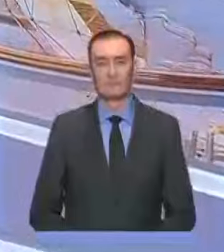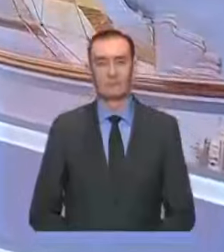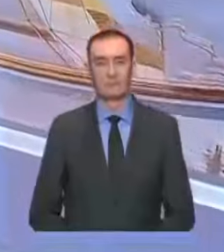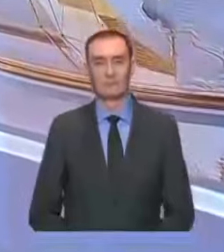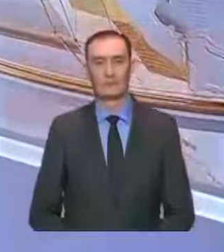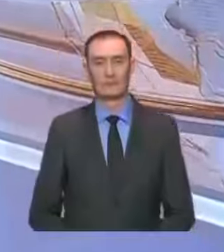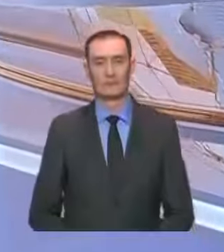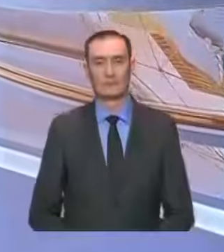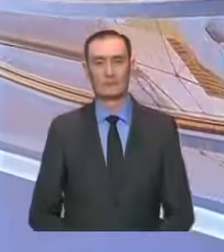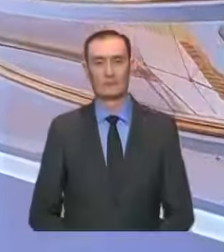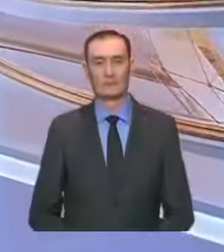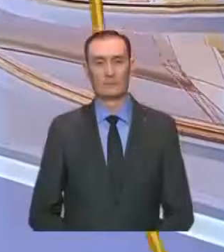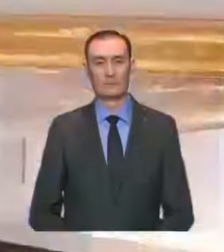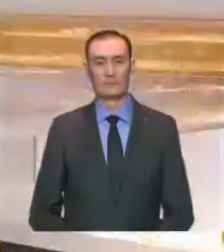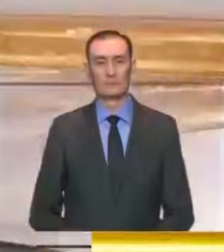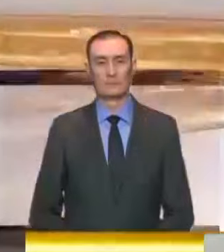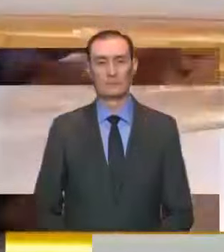выпуска.